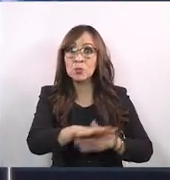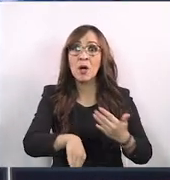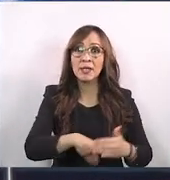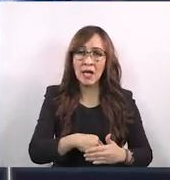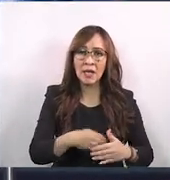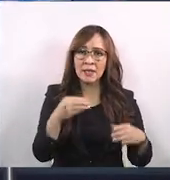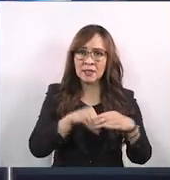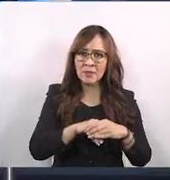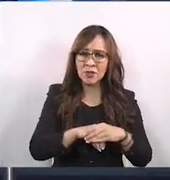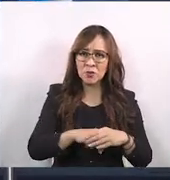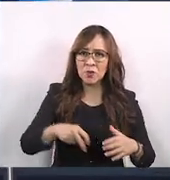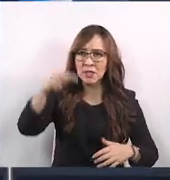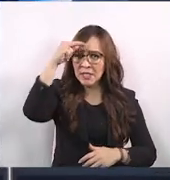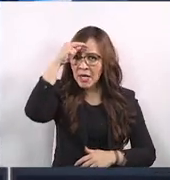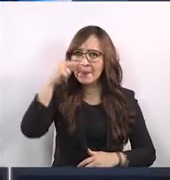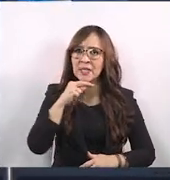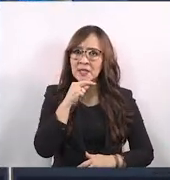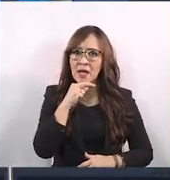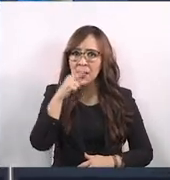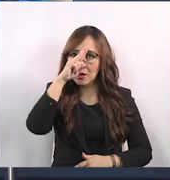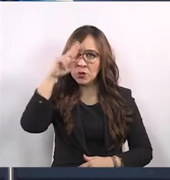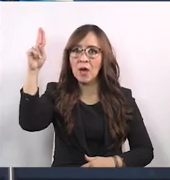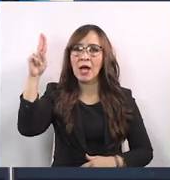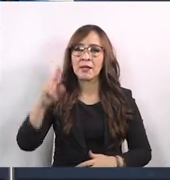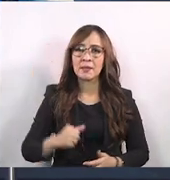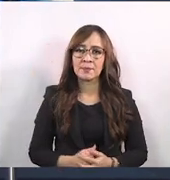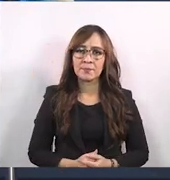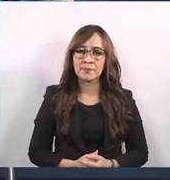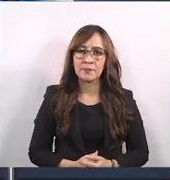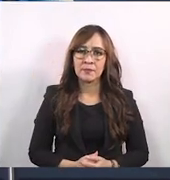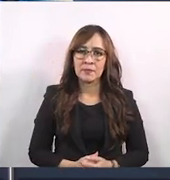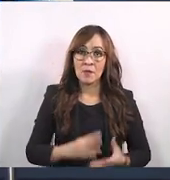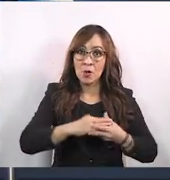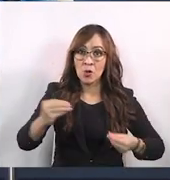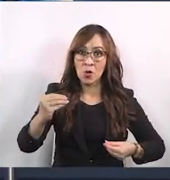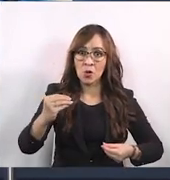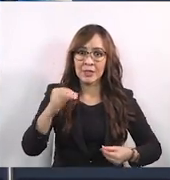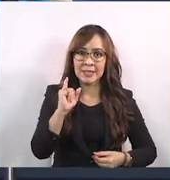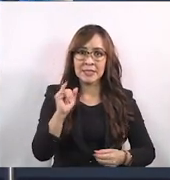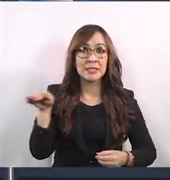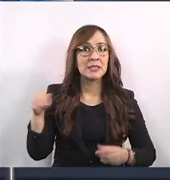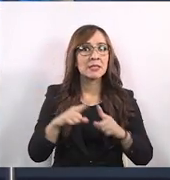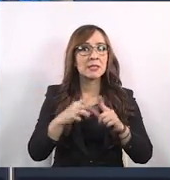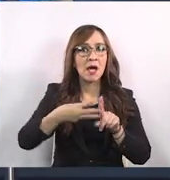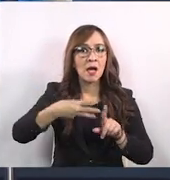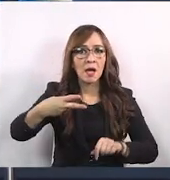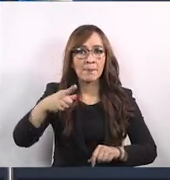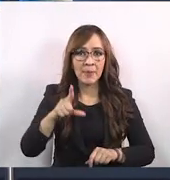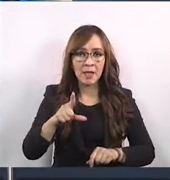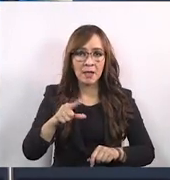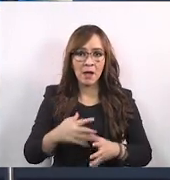Tuhan Hai jadi Rohis sepele diakhir zaman Hai